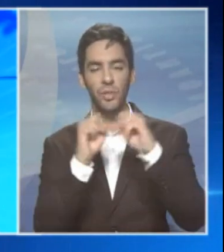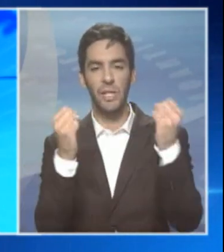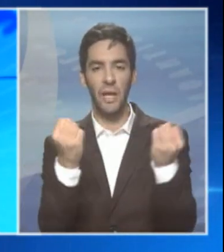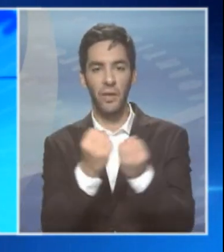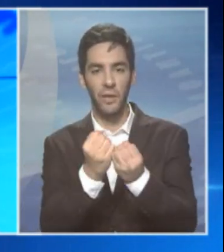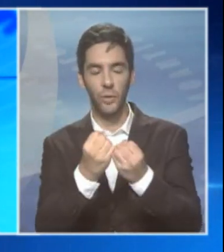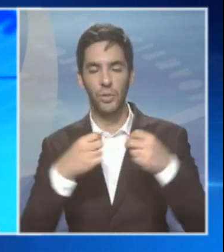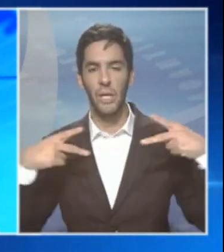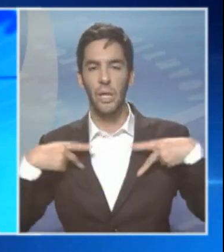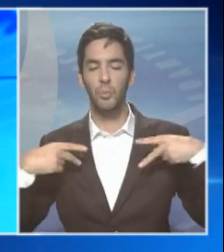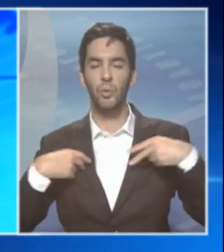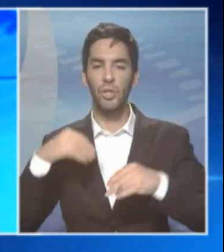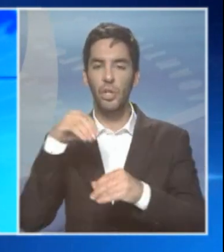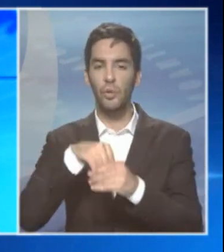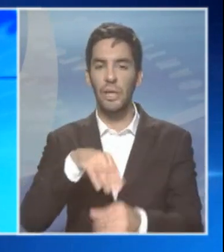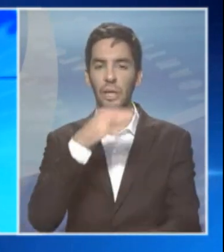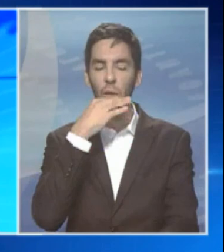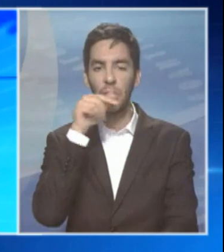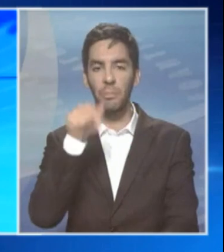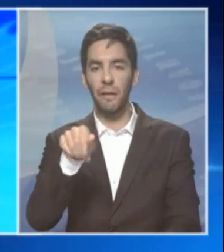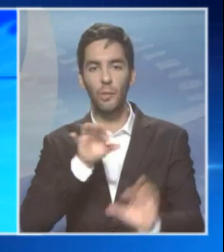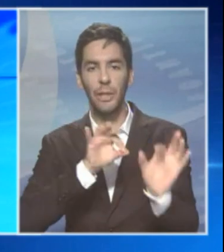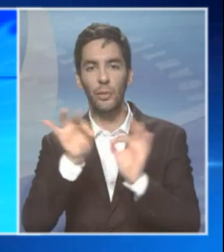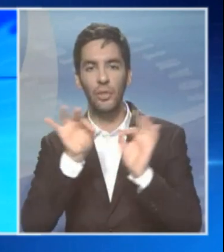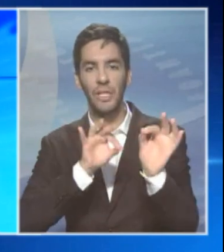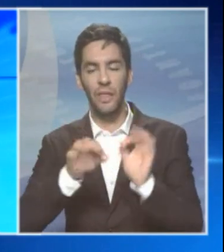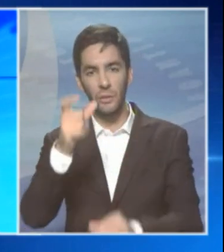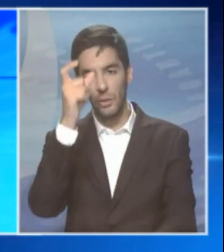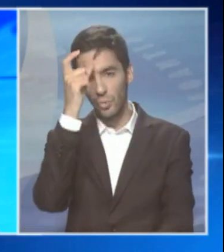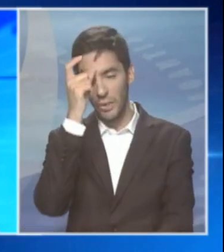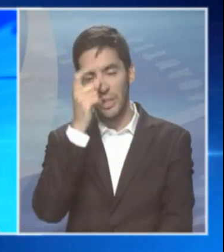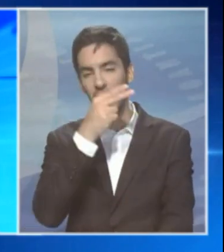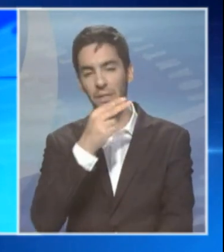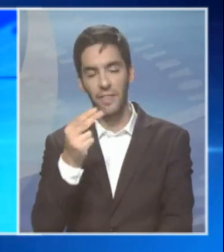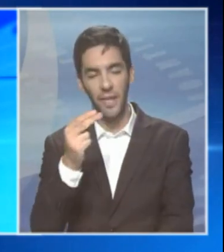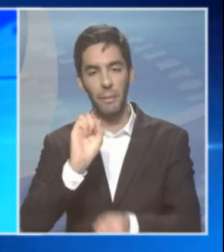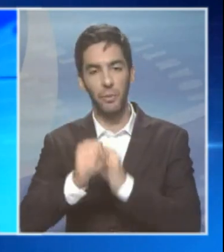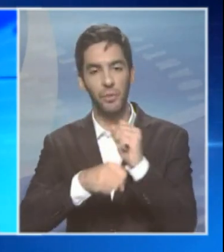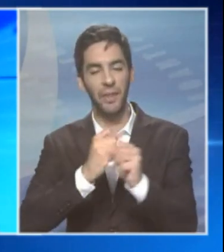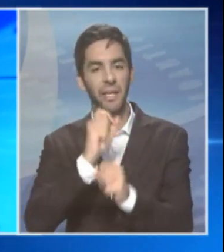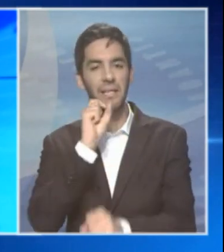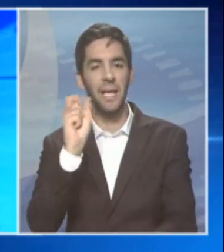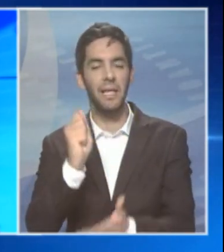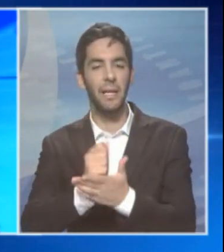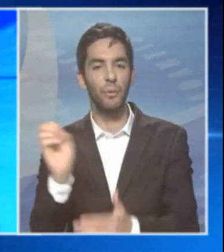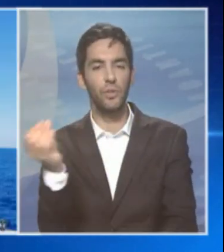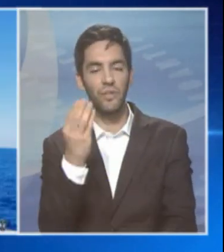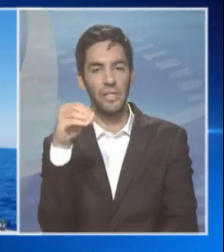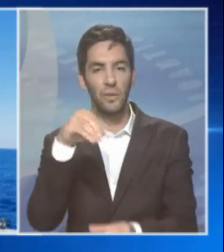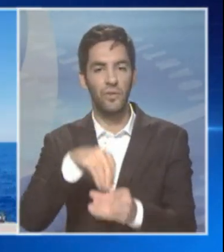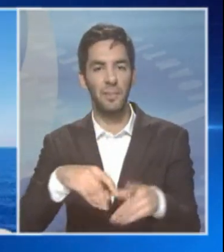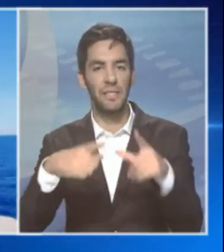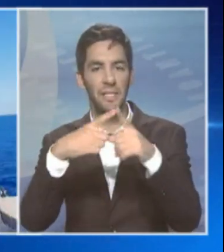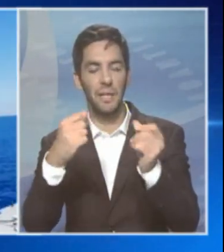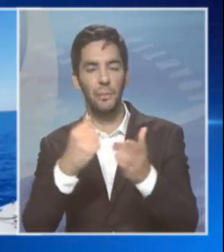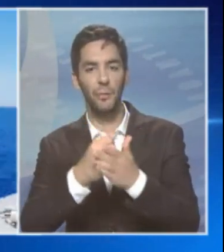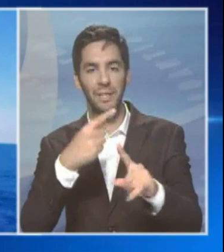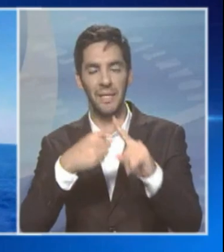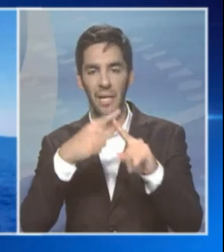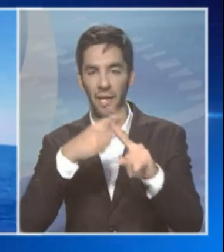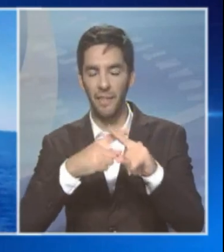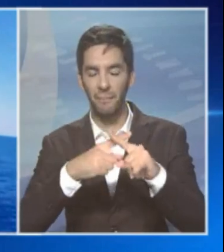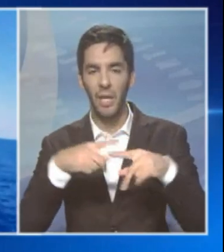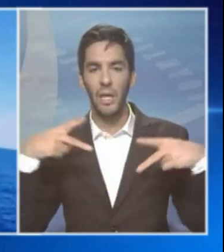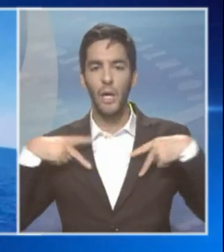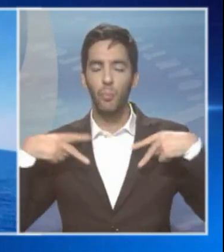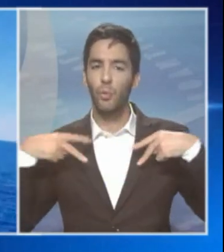προσπάθεια προώθησης σύρων μεταναστών προς την Κυπριακή Δημοκρατία και την Ελλάδα διαπιστώνει η κυβέρνηση. Ερωτηθεί αν υπάρχει οργανωμένο σχέδιο από την